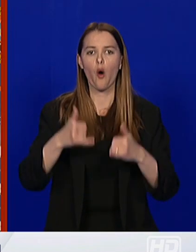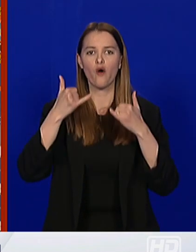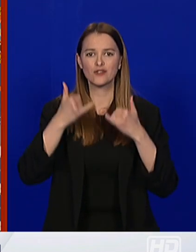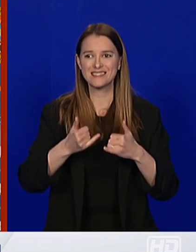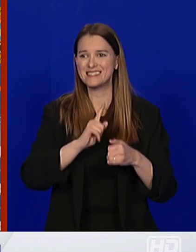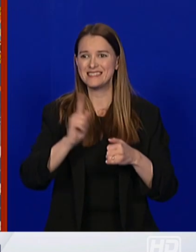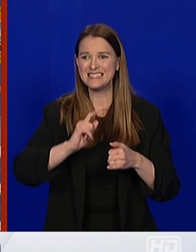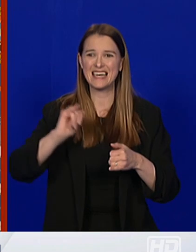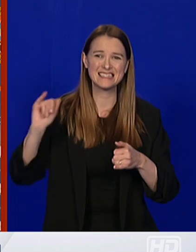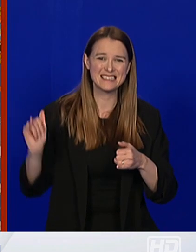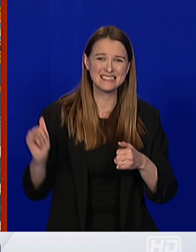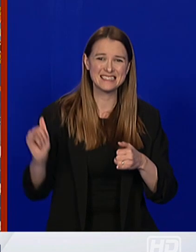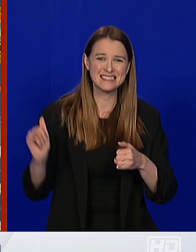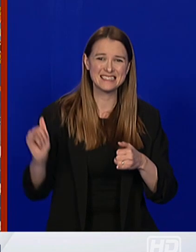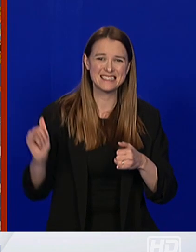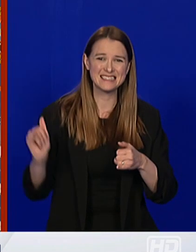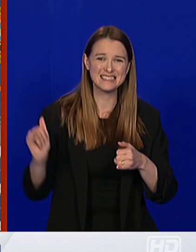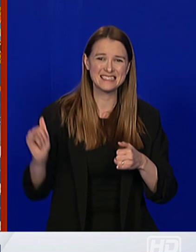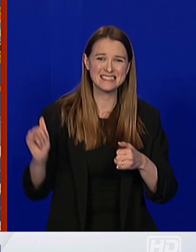najtočnije, ali daje visok postotak